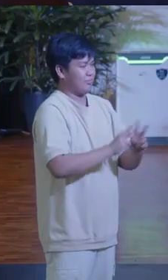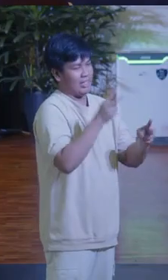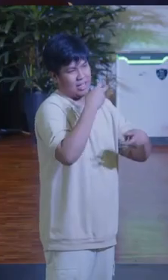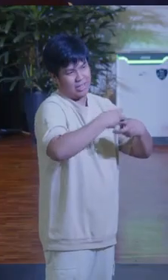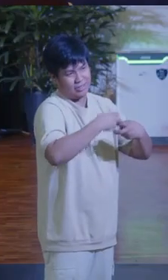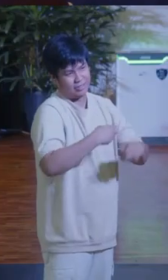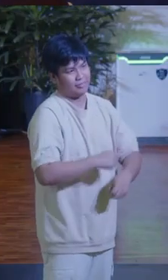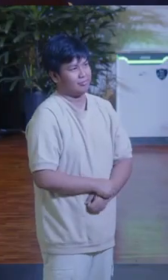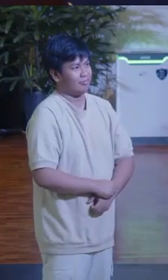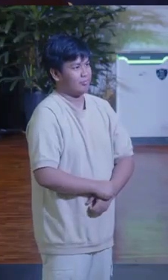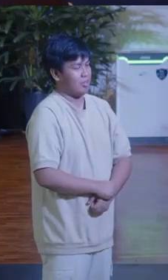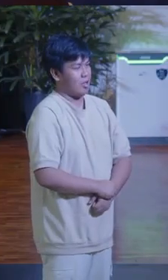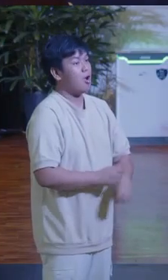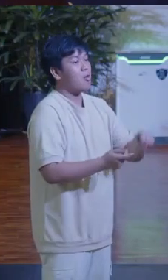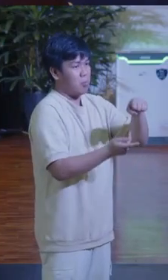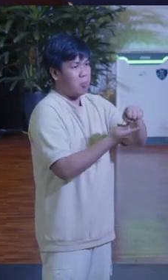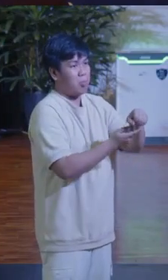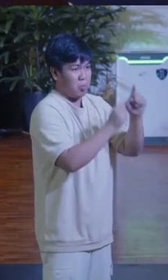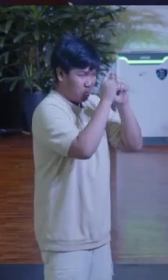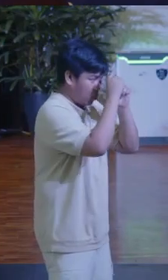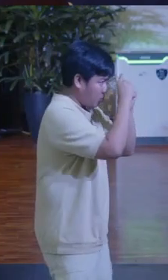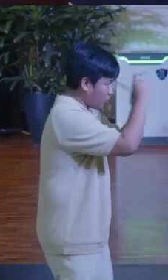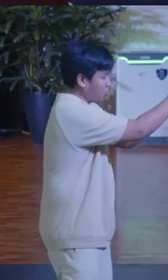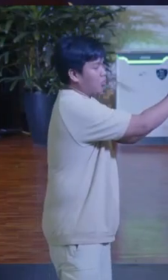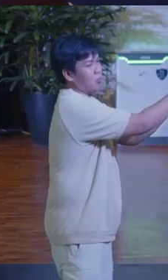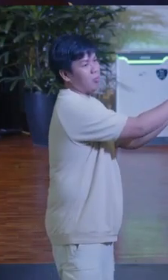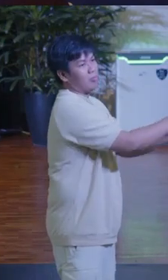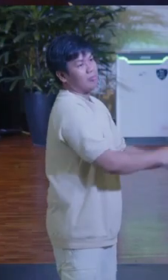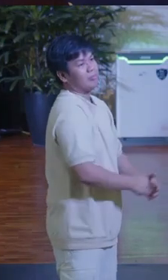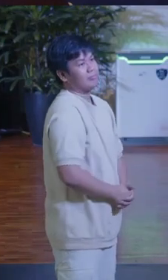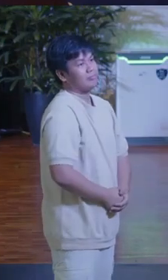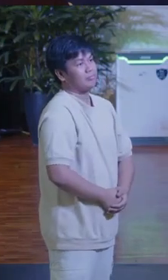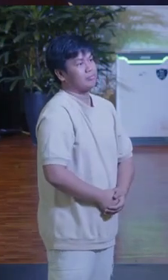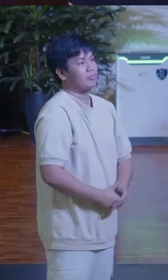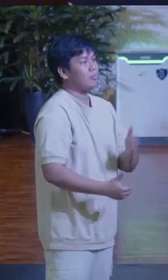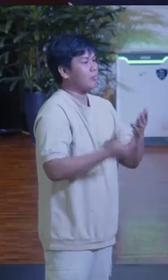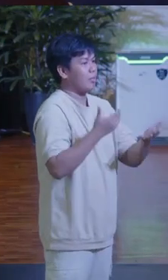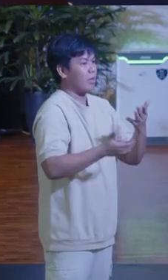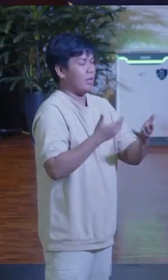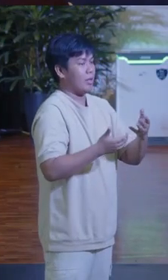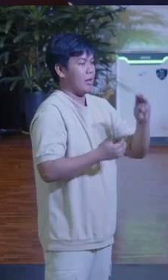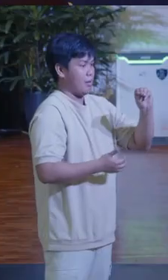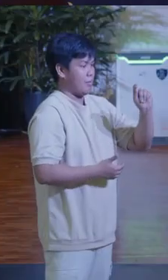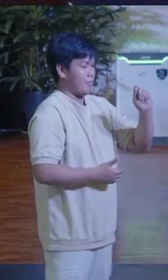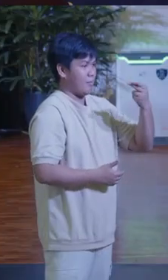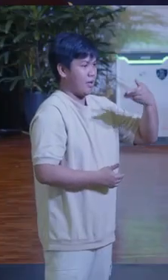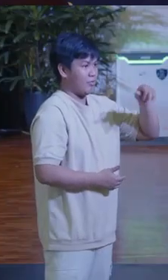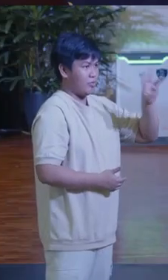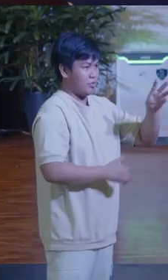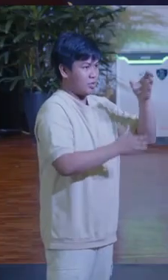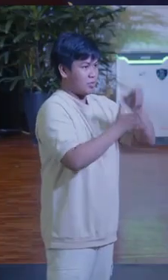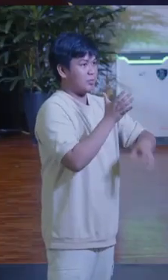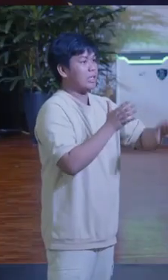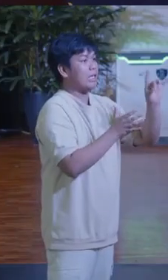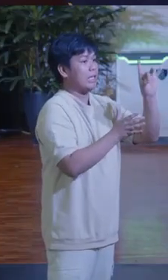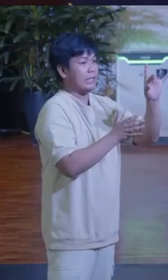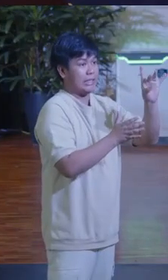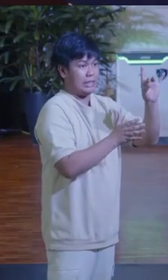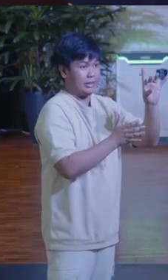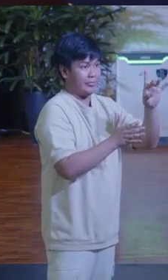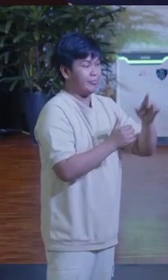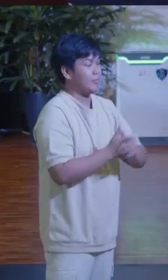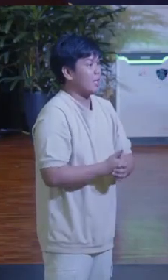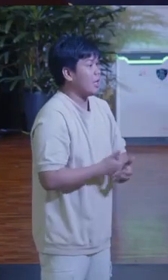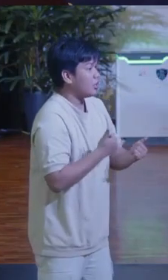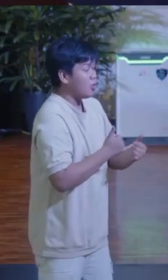Ganyan po ang ginawa ni Pablo sa kanya. Siguro sinunod niya yung Matthew 18. If your brother sins against you, your private sin yun